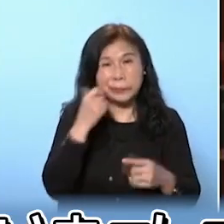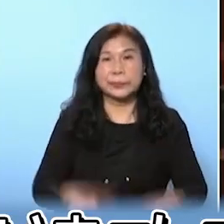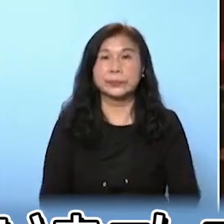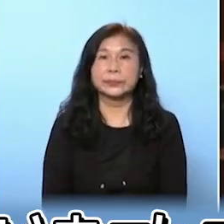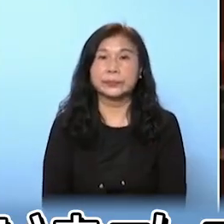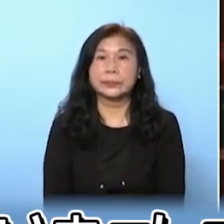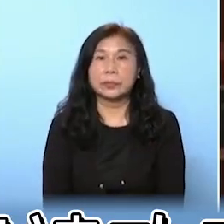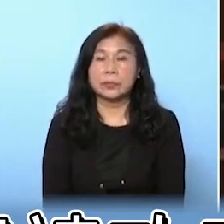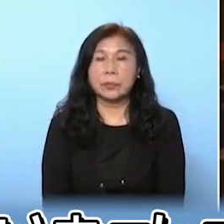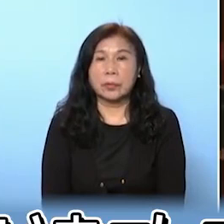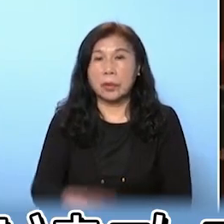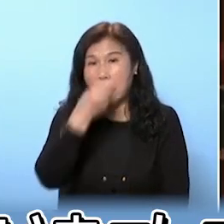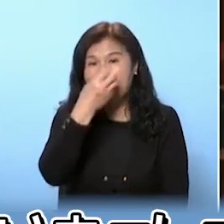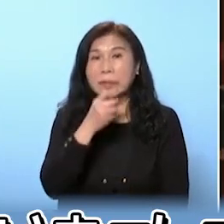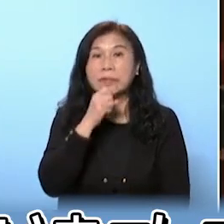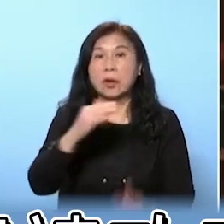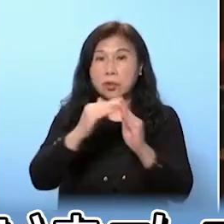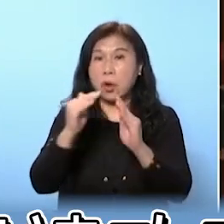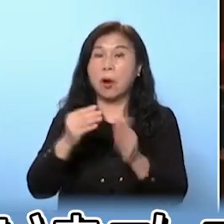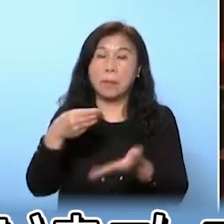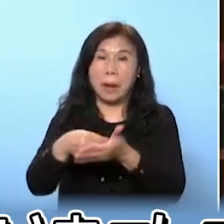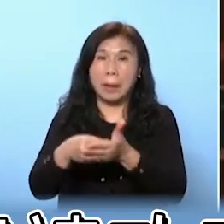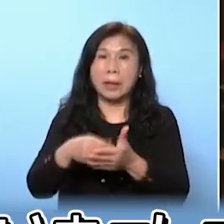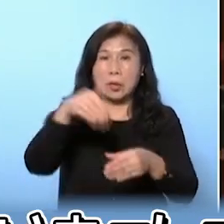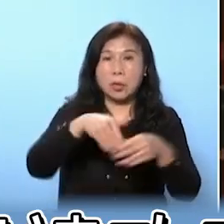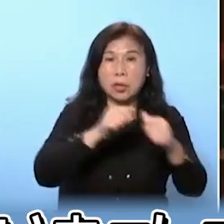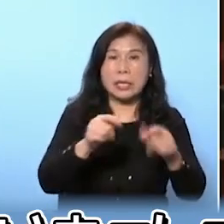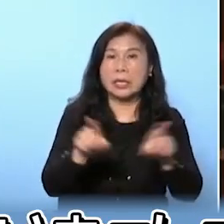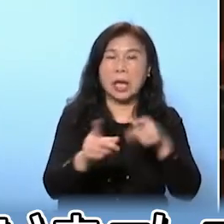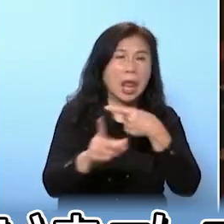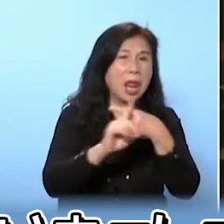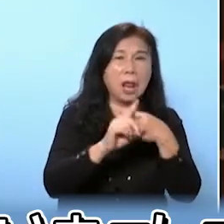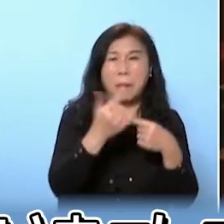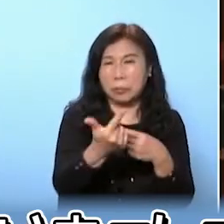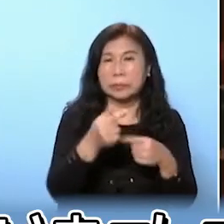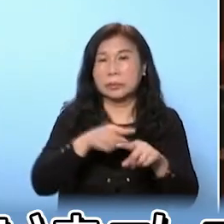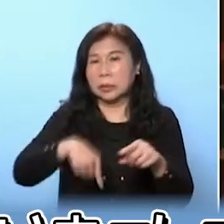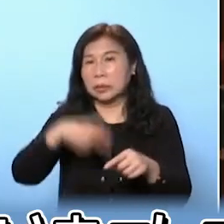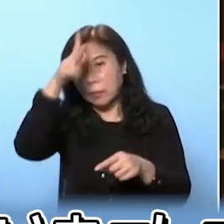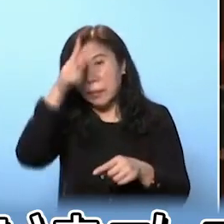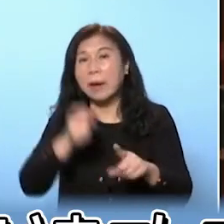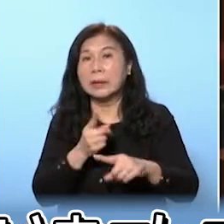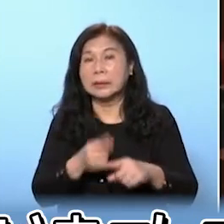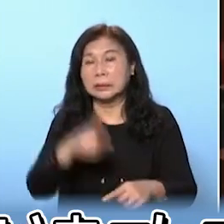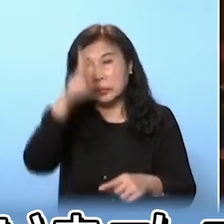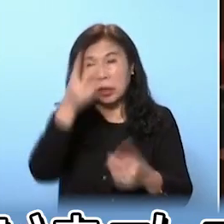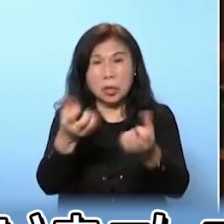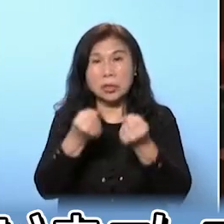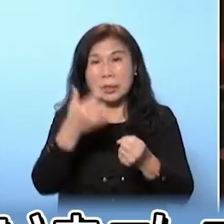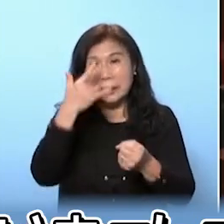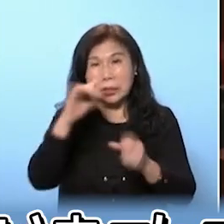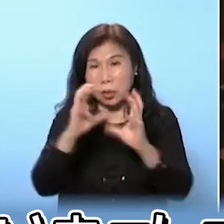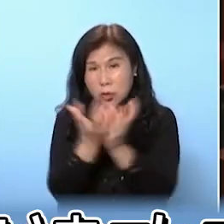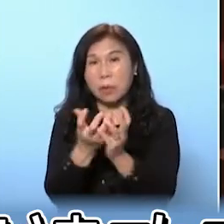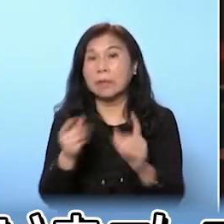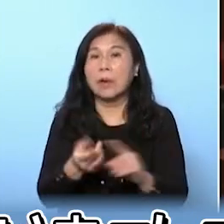而言，現在香港的樓市和股市是面對極大的挑戰，所以政府一定希望接納我們新民